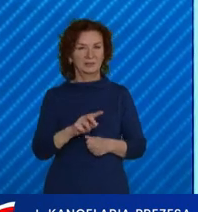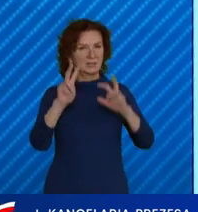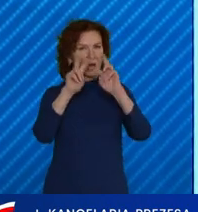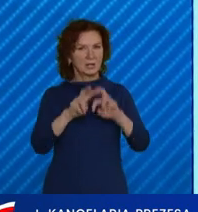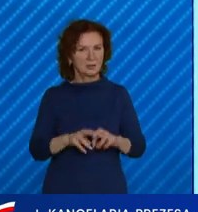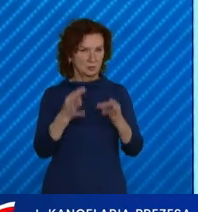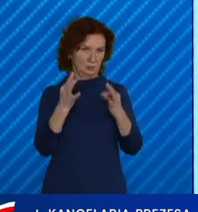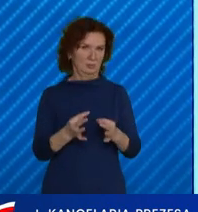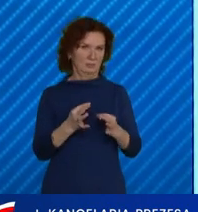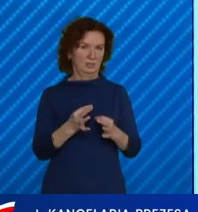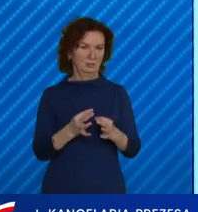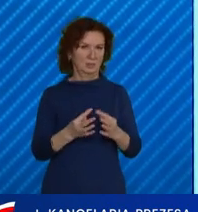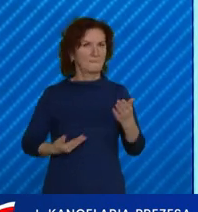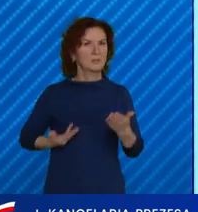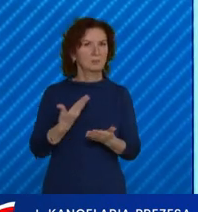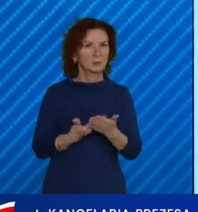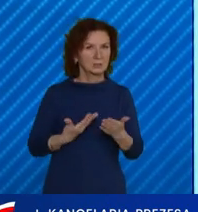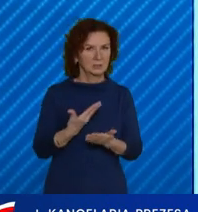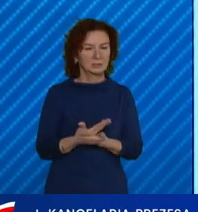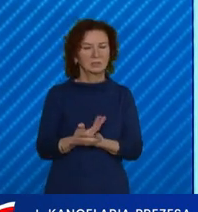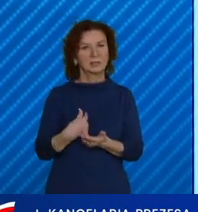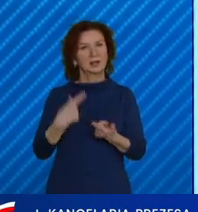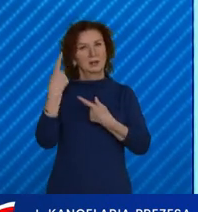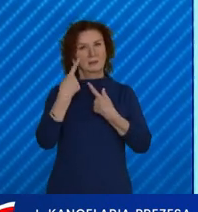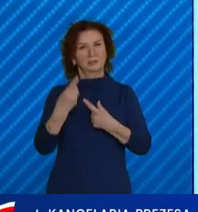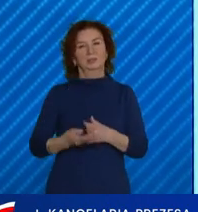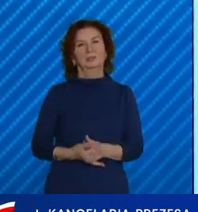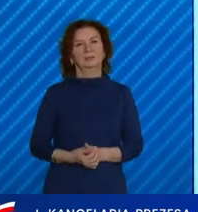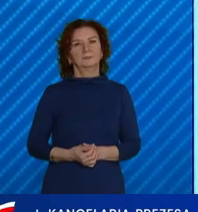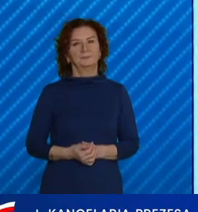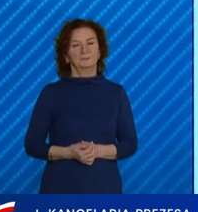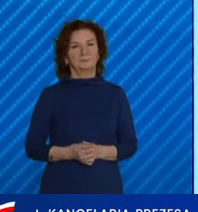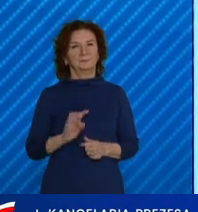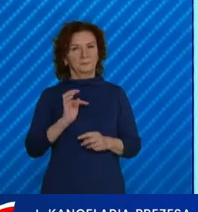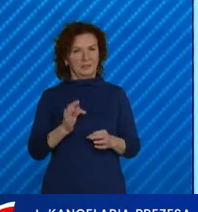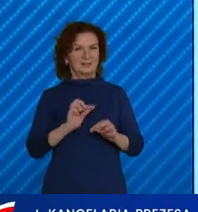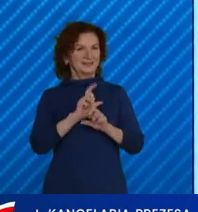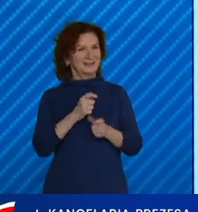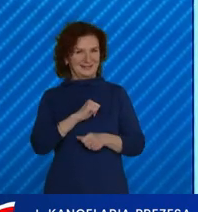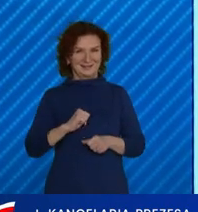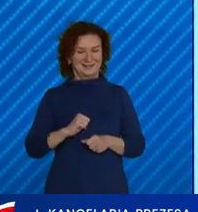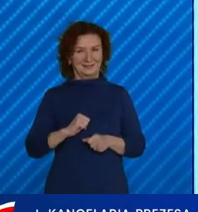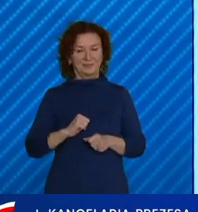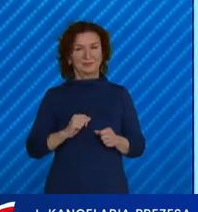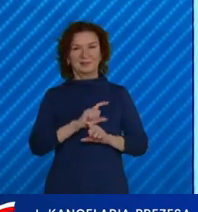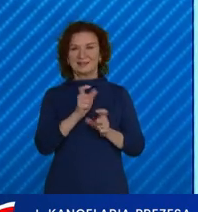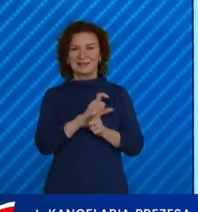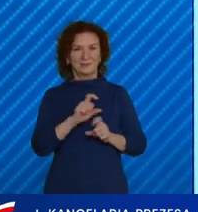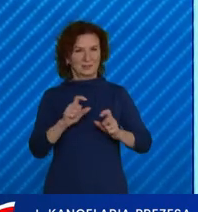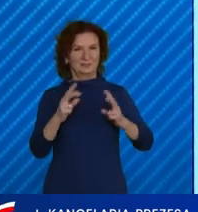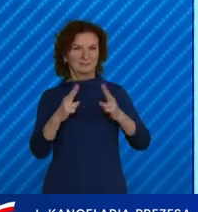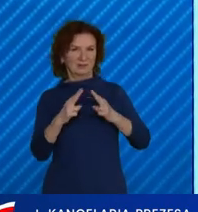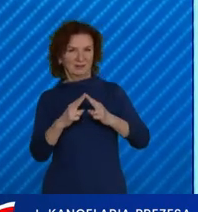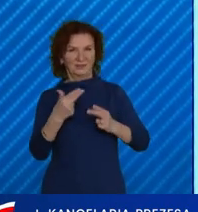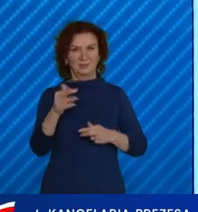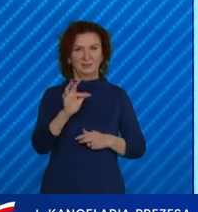analizuje w tej chwili te propozycje. Jestem przekonany, bo przecież na bieżąco jestem w kontakcie też z NFZ-em, więc